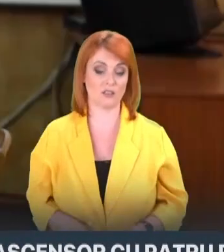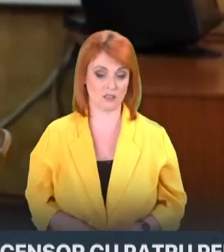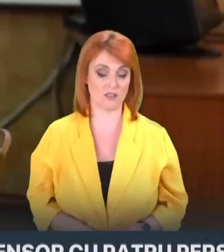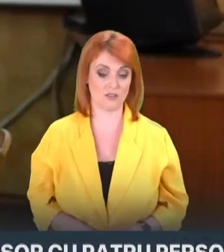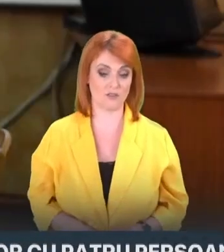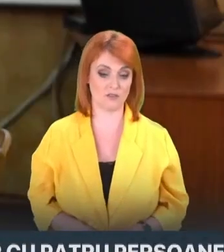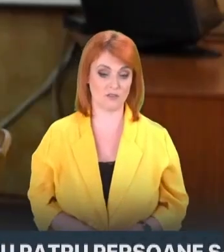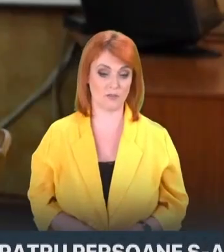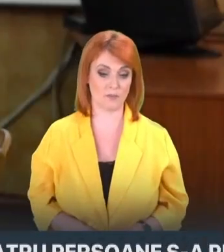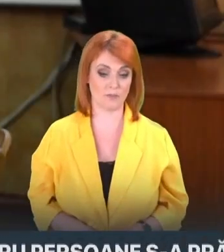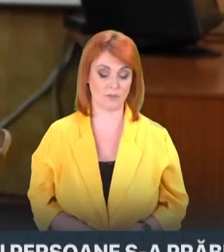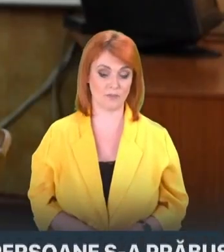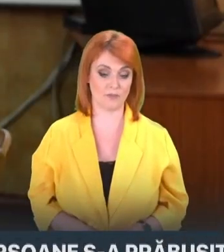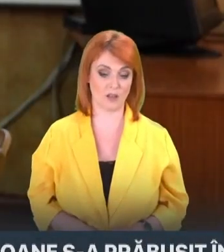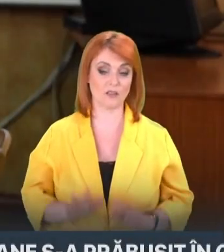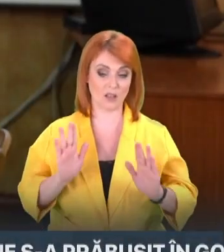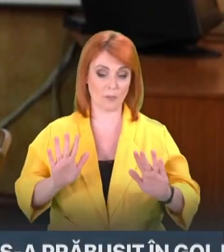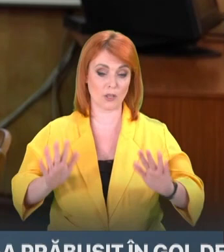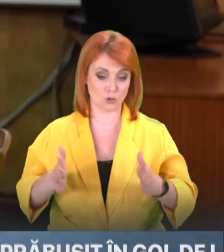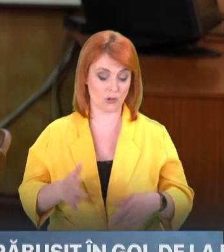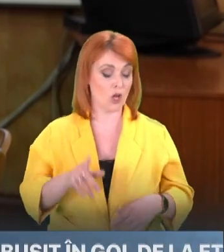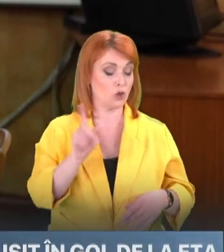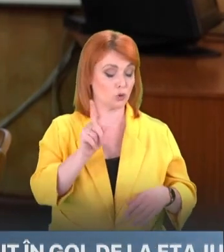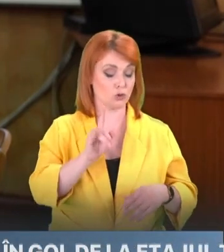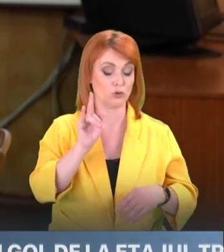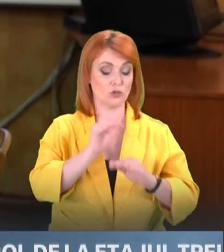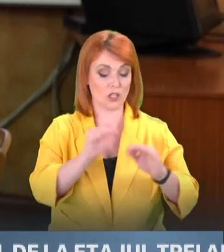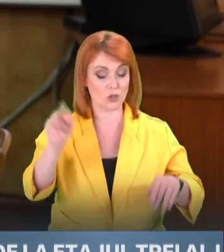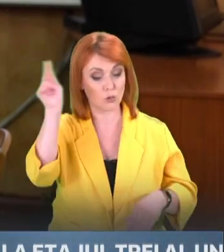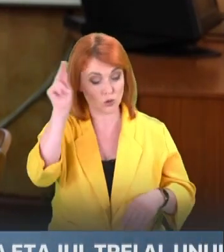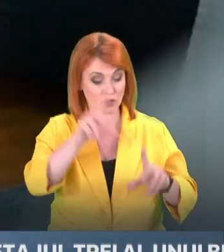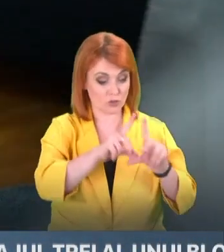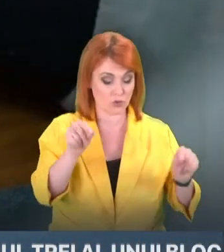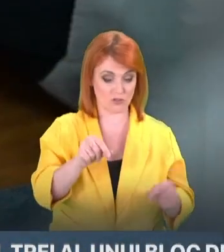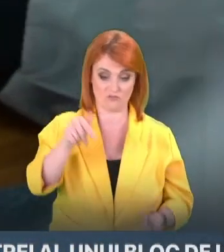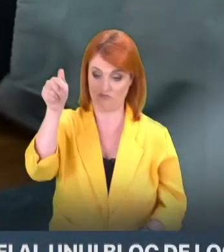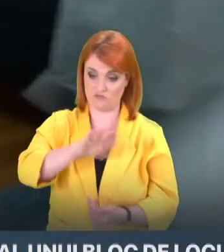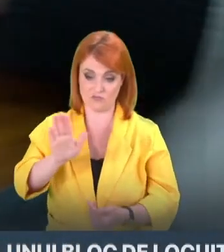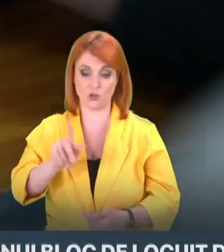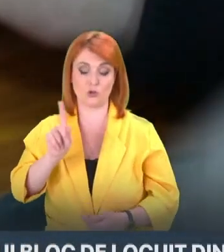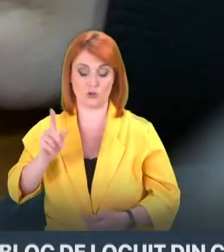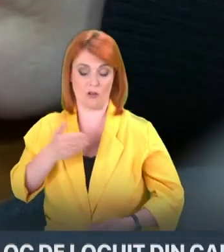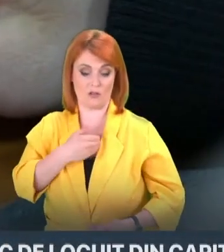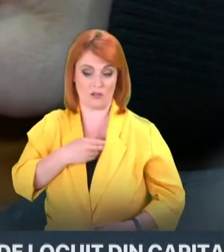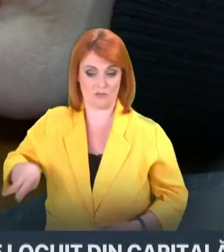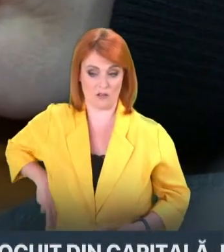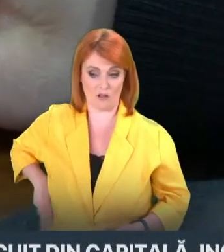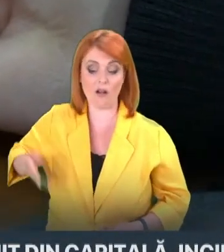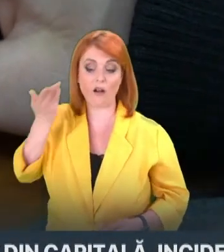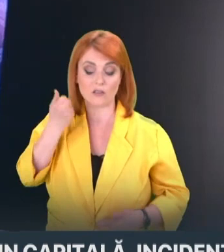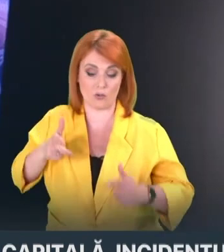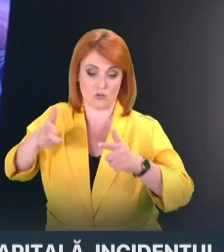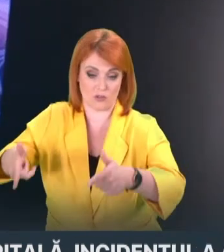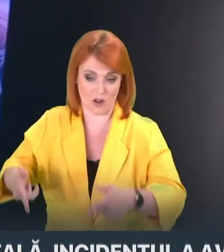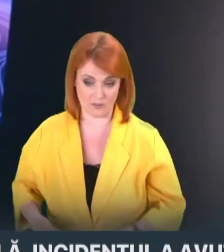domeniu. Locurile de muncă de pe piața locală presupun totuși adaptarea la necesitățile angajatorului, de